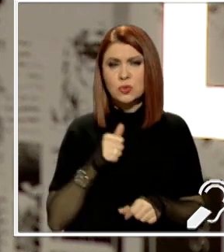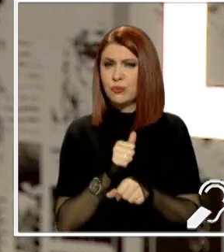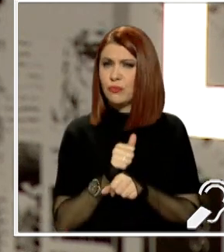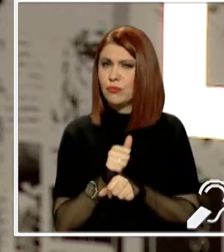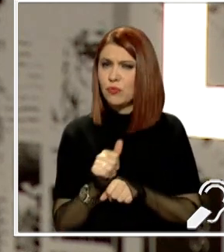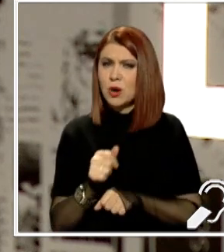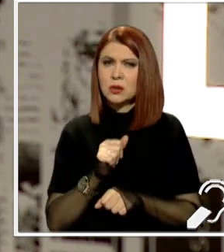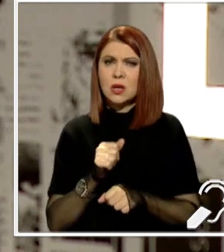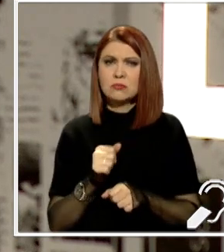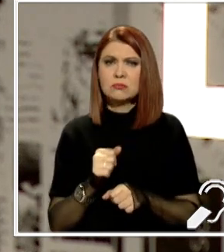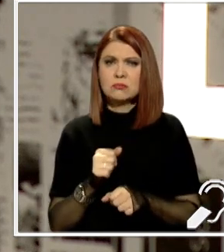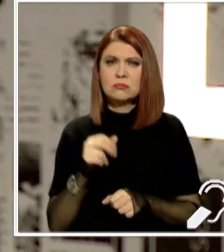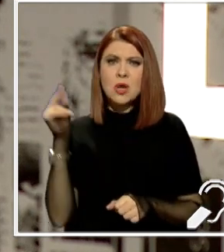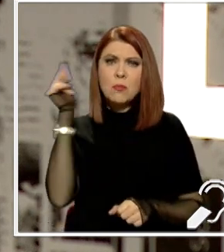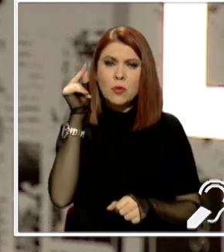foarte capabili